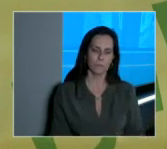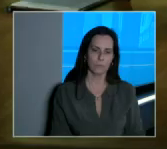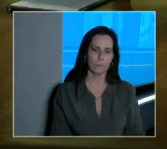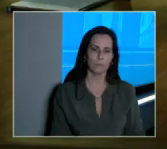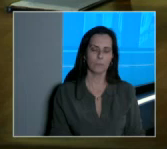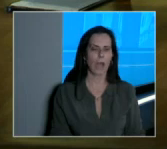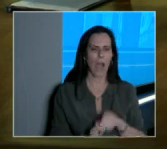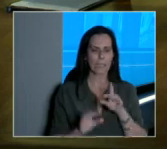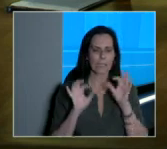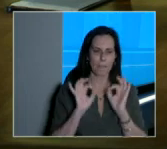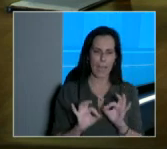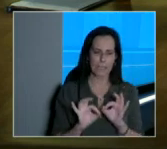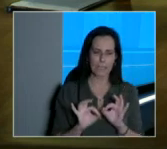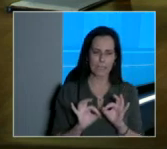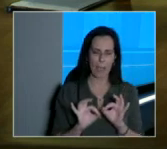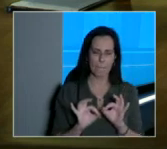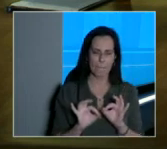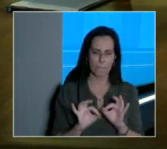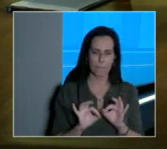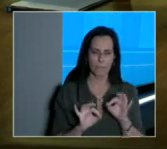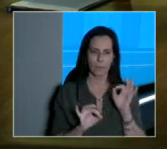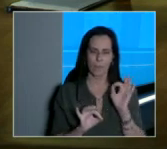מגוש קטיף. אז בעצם